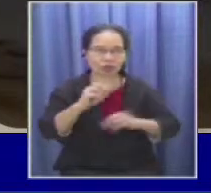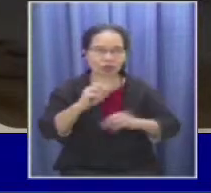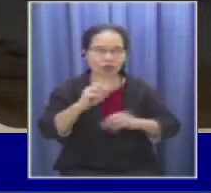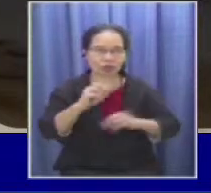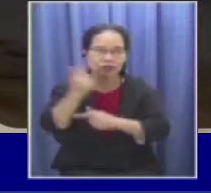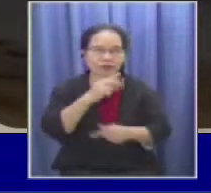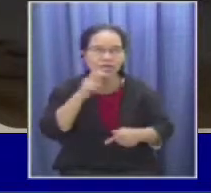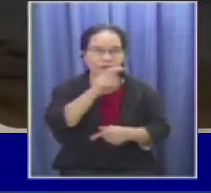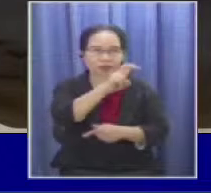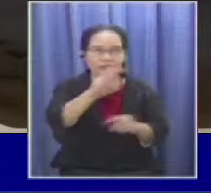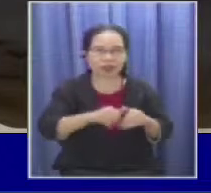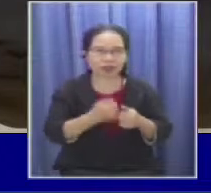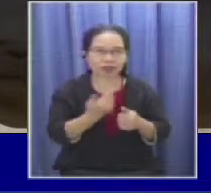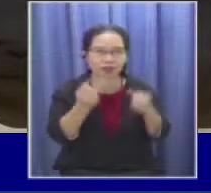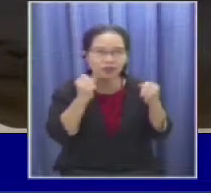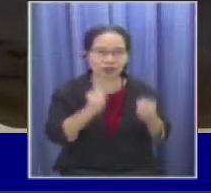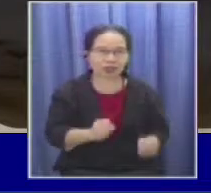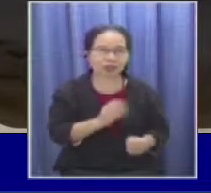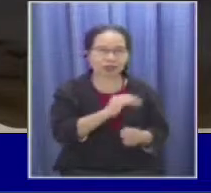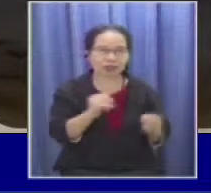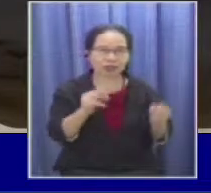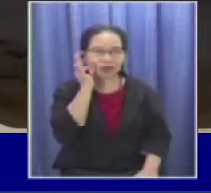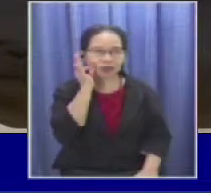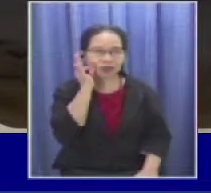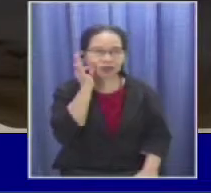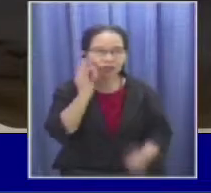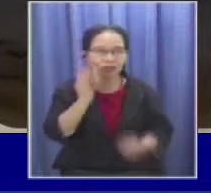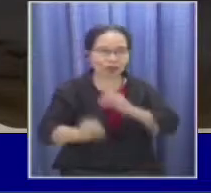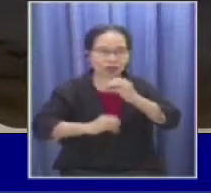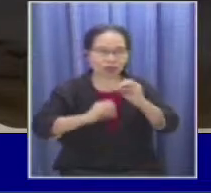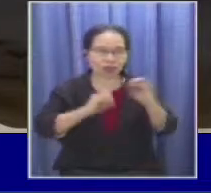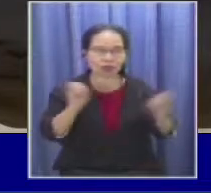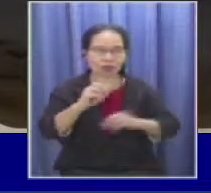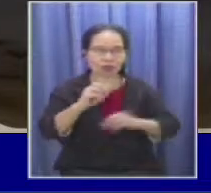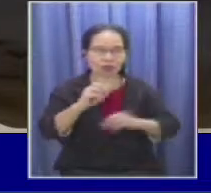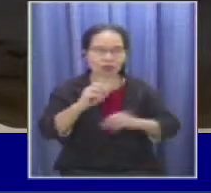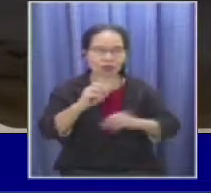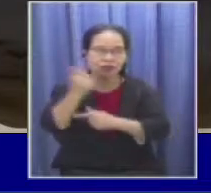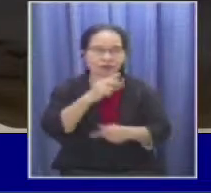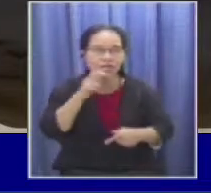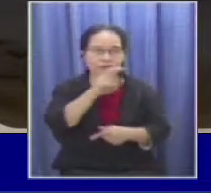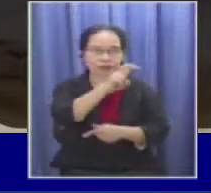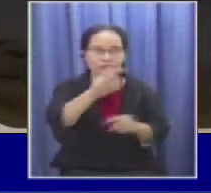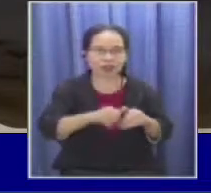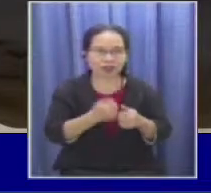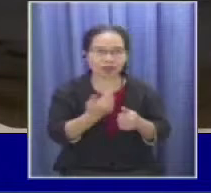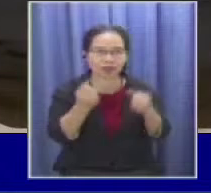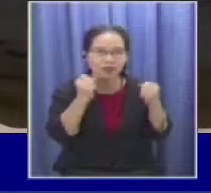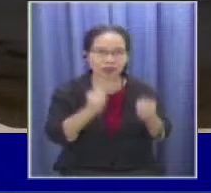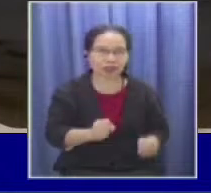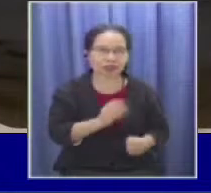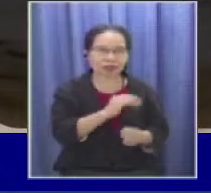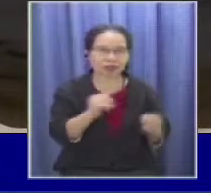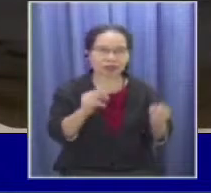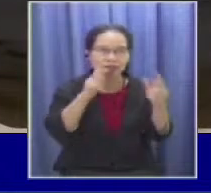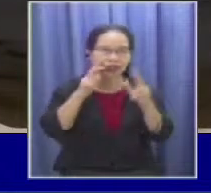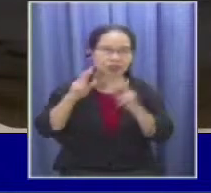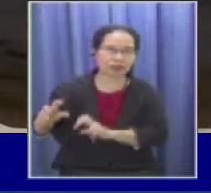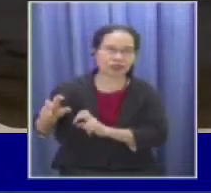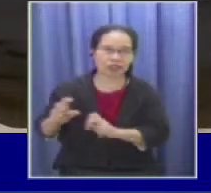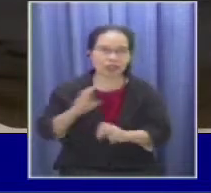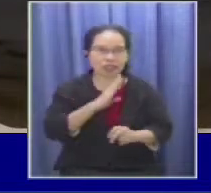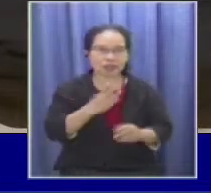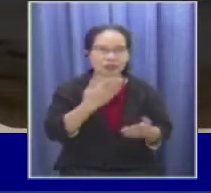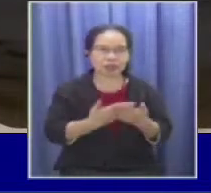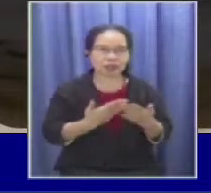ihuri tiamba moye abane fuyi mobeye den